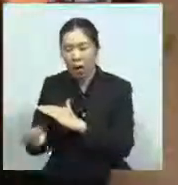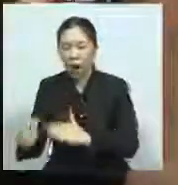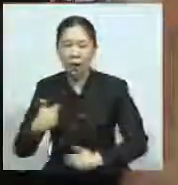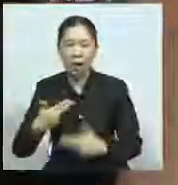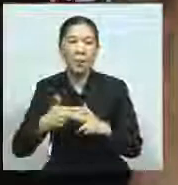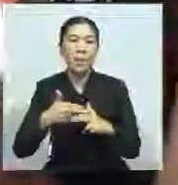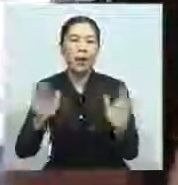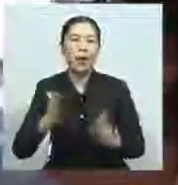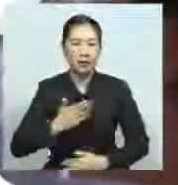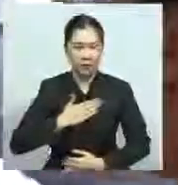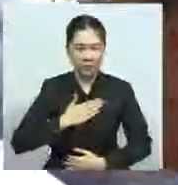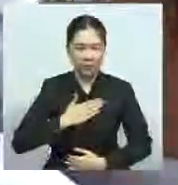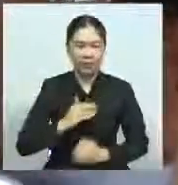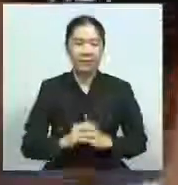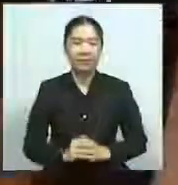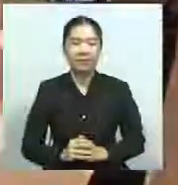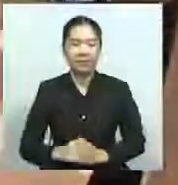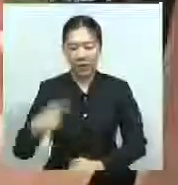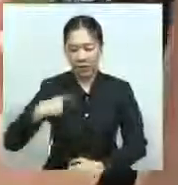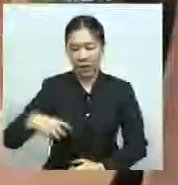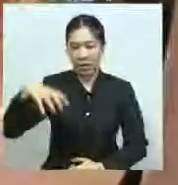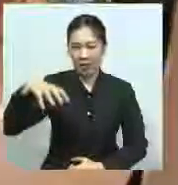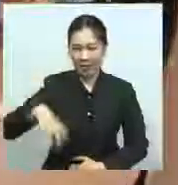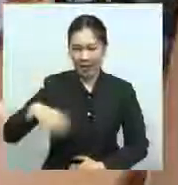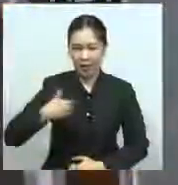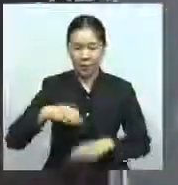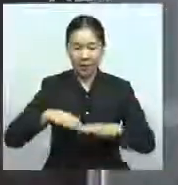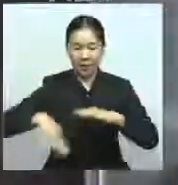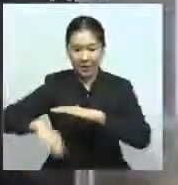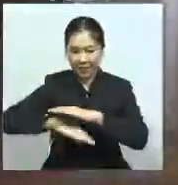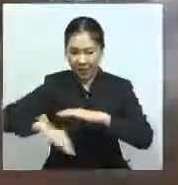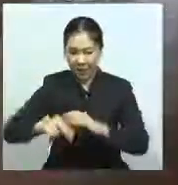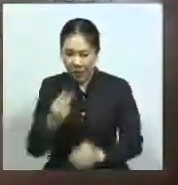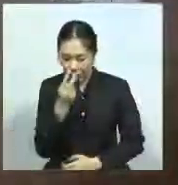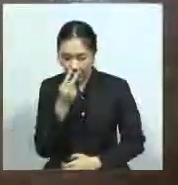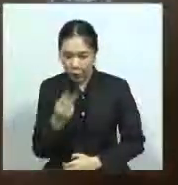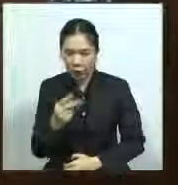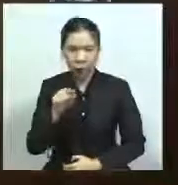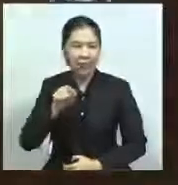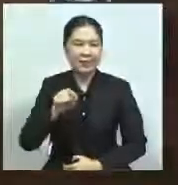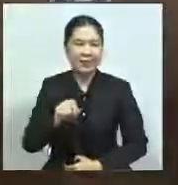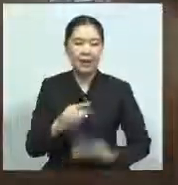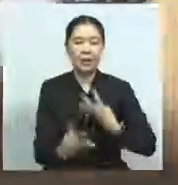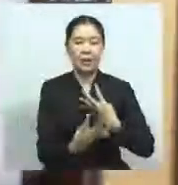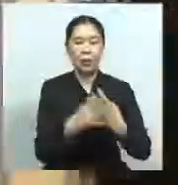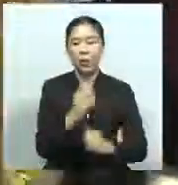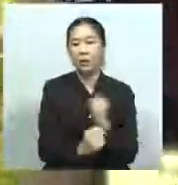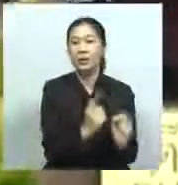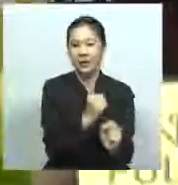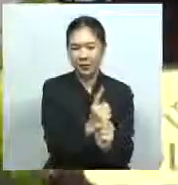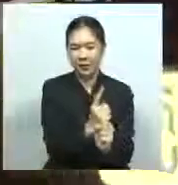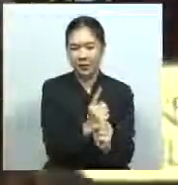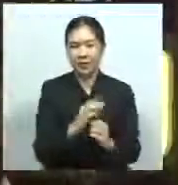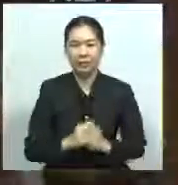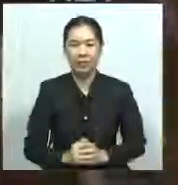วกโดยศาลพิพากษาตามหลักฐานและพยานพิพากษาสั่งจำคุกนายเปรมชัย1ปีไม่รอลงอาญา